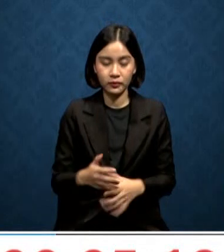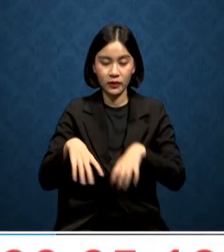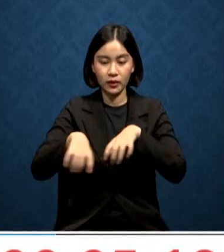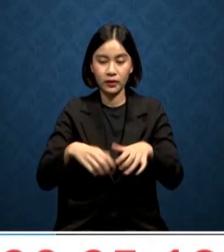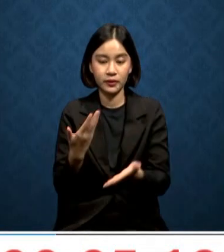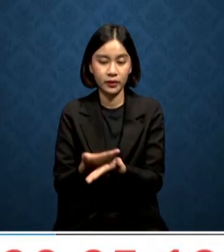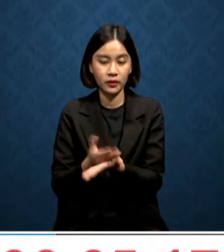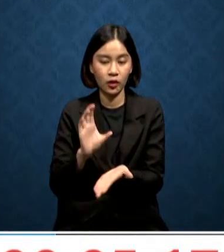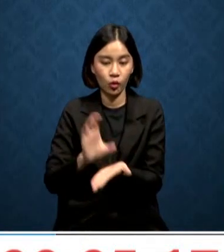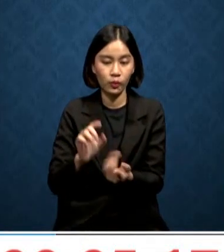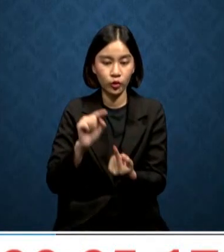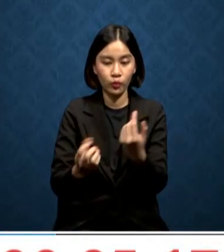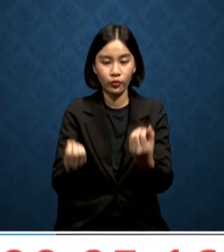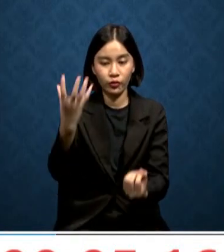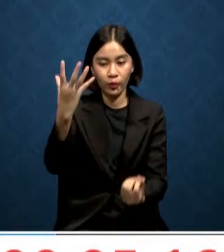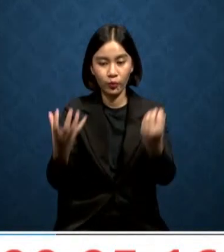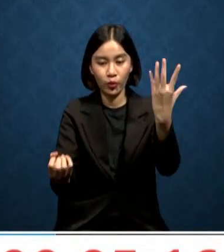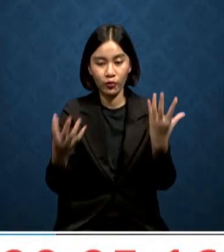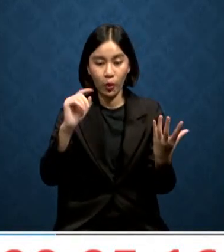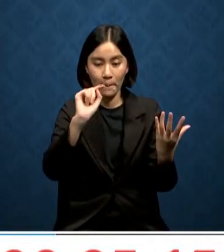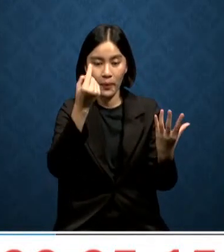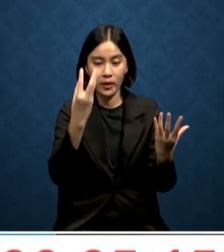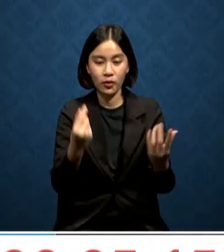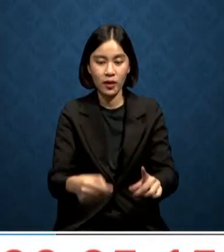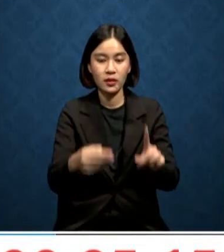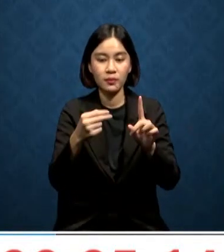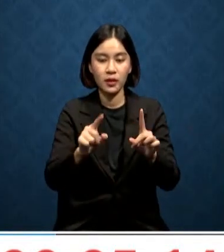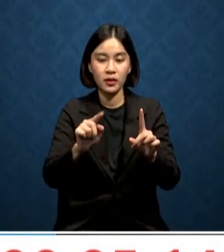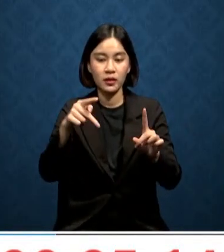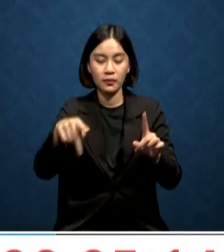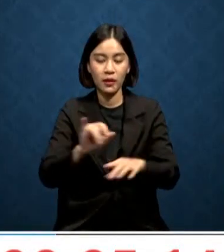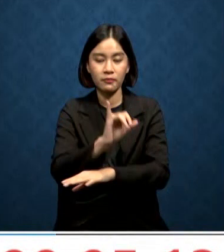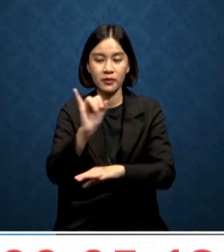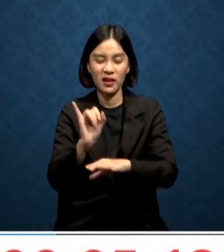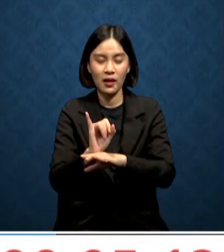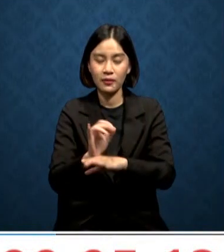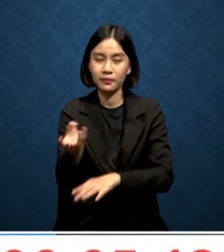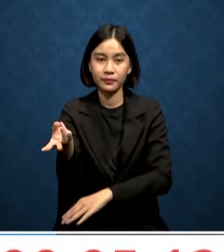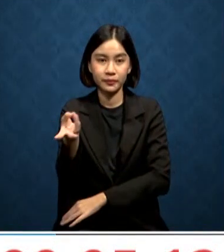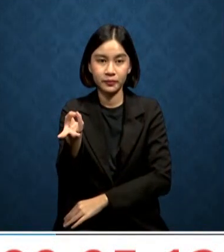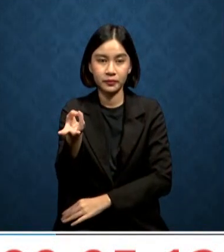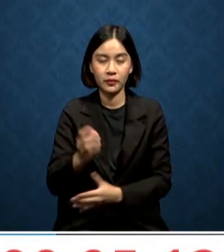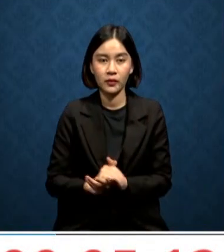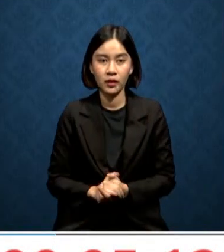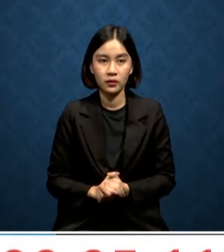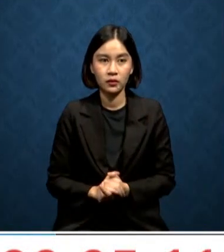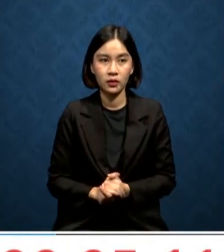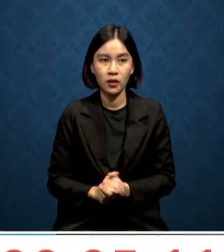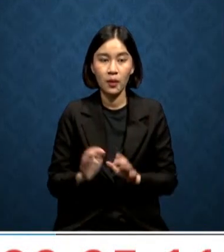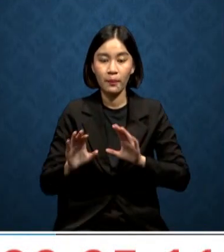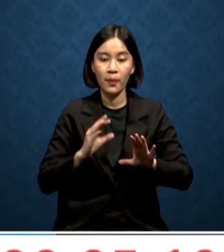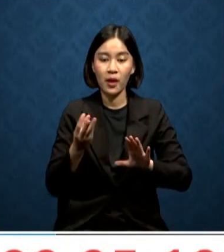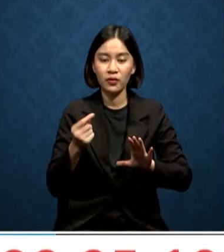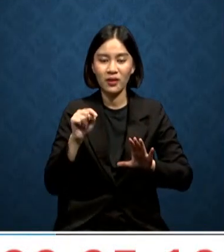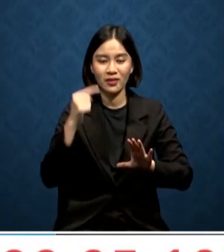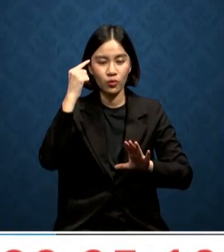าณในการปลูกฟื้นฟูแค่เพียง 11,000 ไร่แค่นั้นเองนะครับซึ่งก็คิดเป็นสัดส่วนที่ค่อ